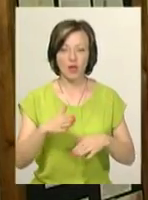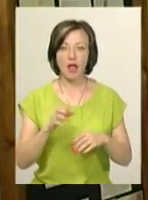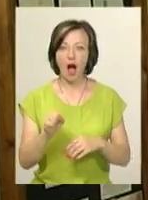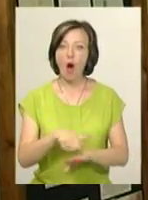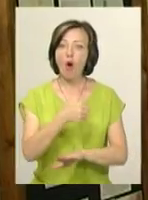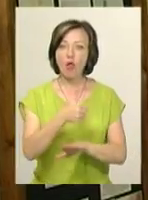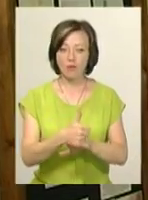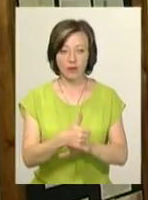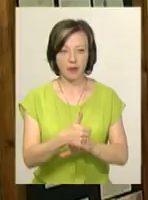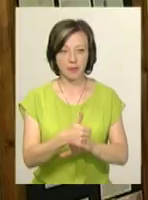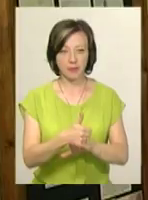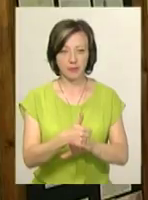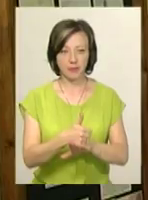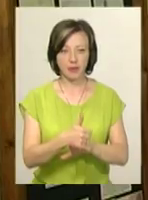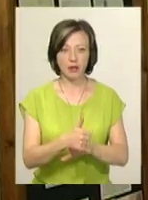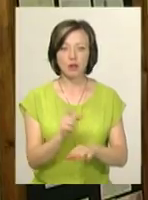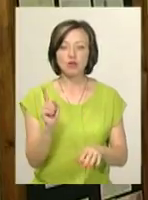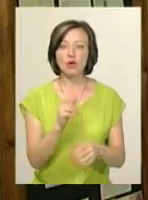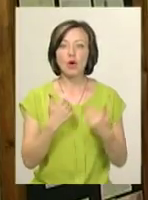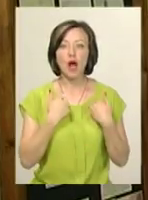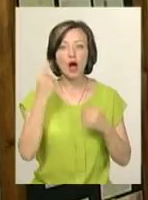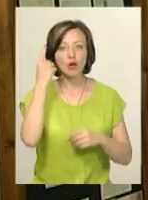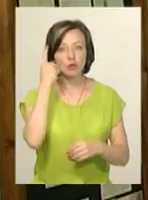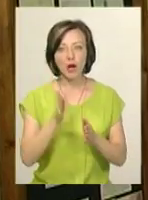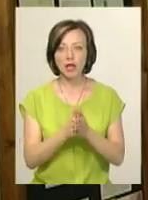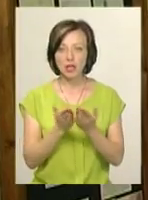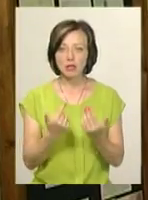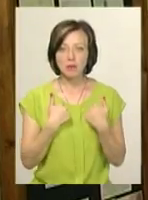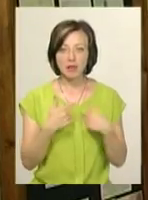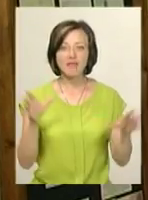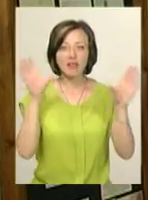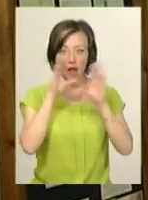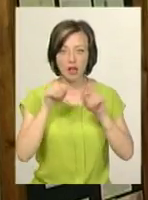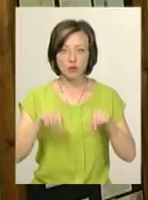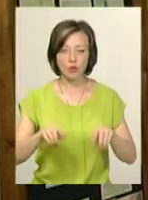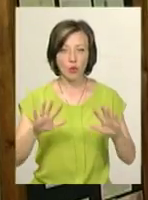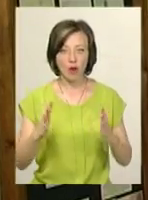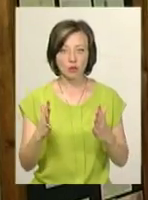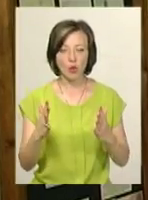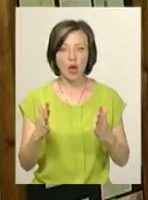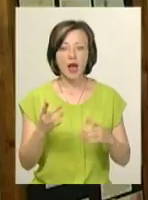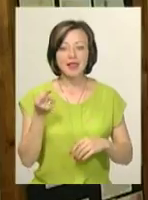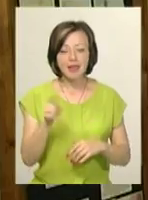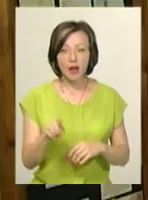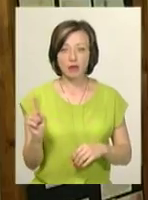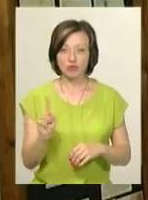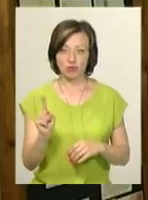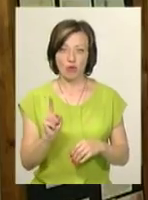А головне, чому я думаю, що книжка мені вдалася цього разу, те, що